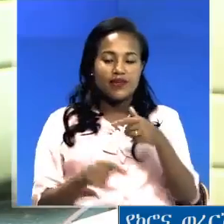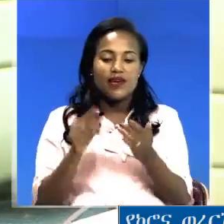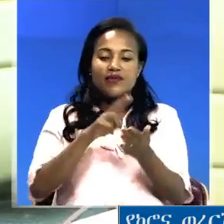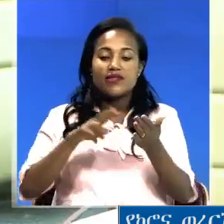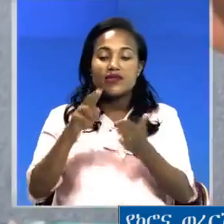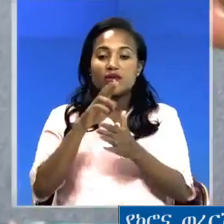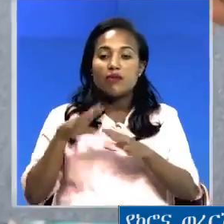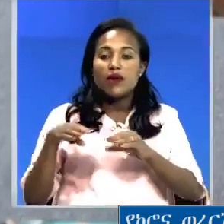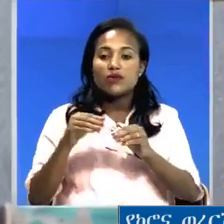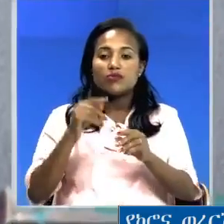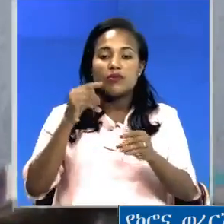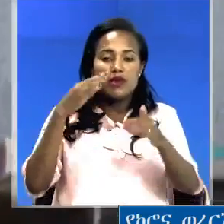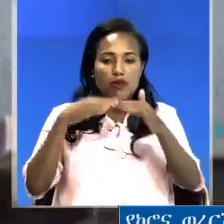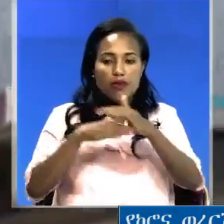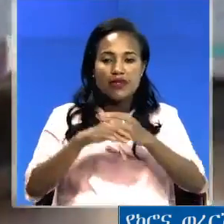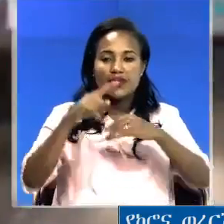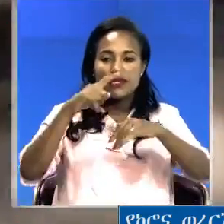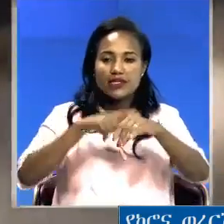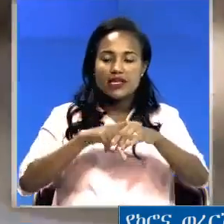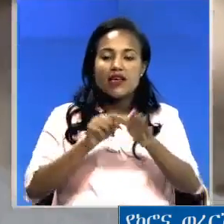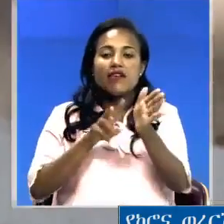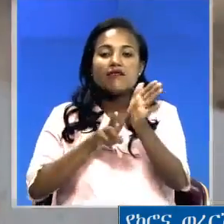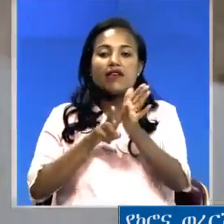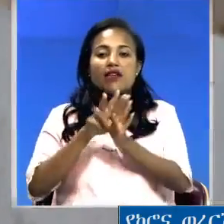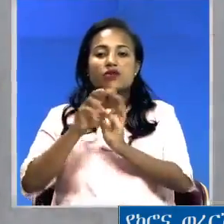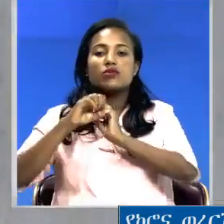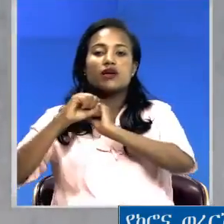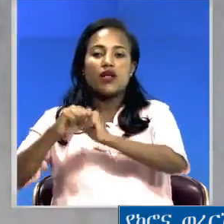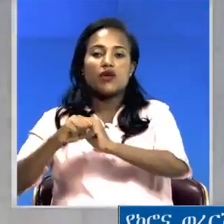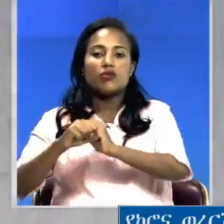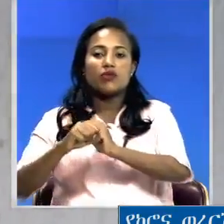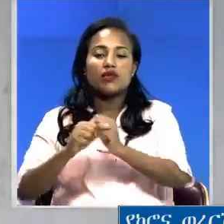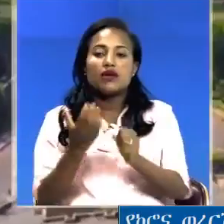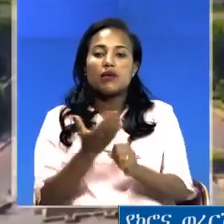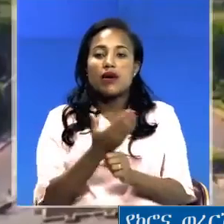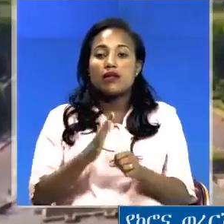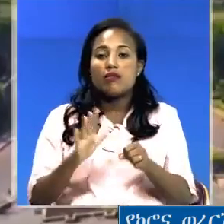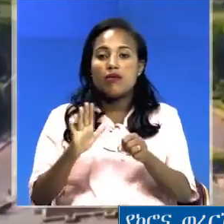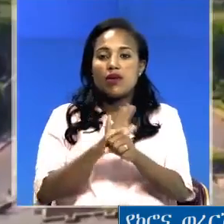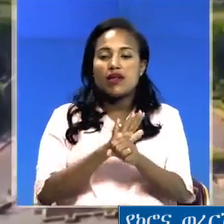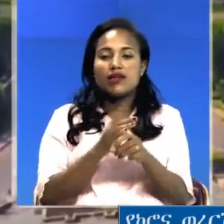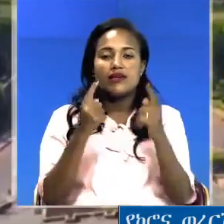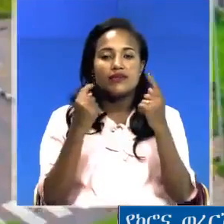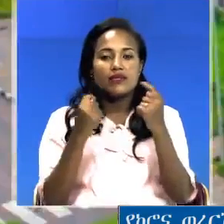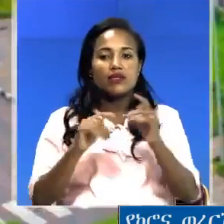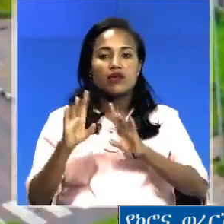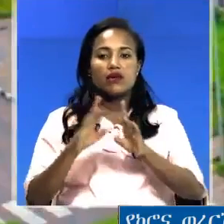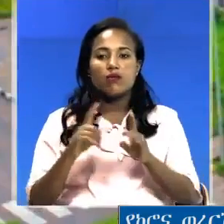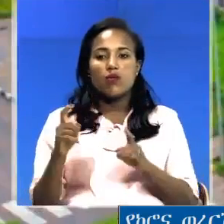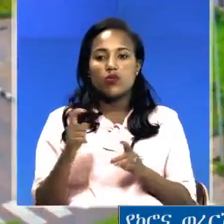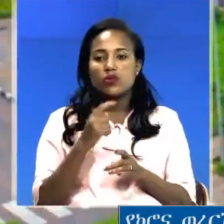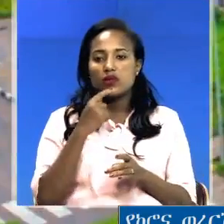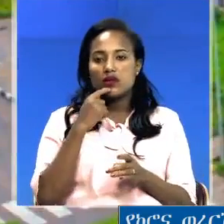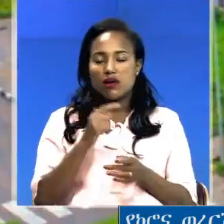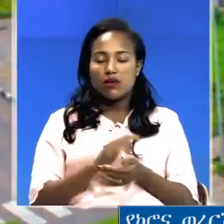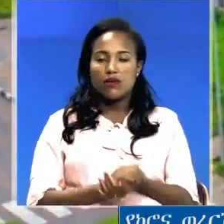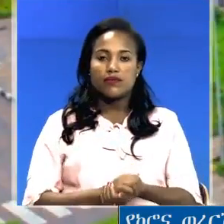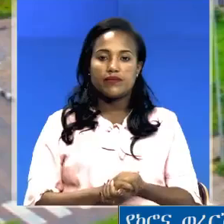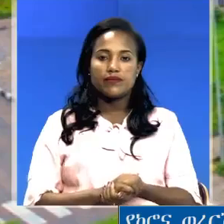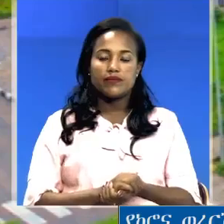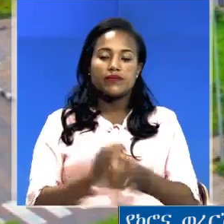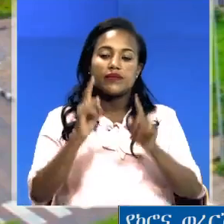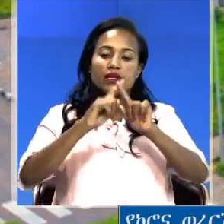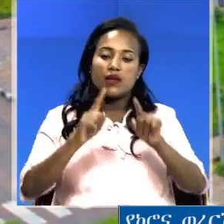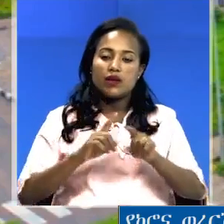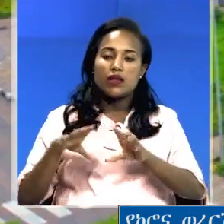ተማሪዎች በሚገቡበት ጊዜም ቫይረሱን የሚከላከሉበትን ግብዓት ለማሟላት ጥረት እየተደረገ መሆኑን ጠቅሰዋል። የተለያዩ